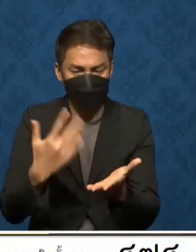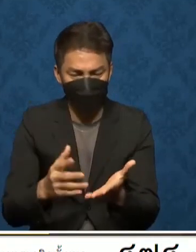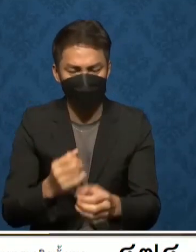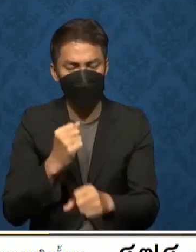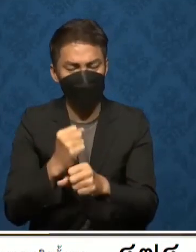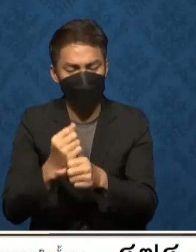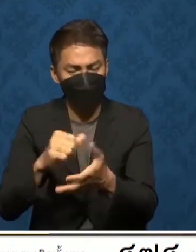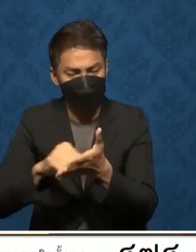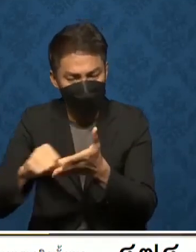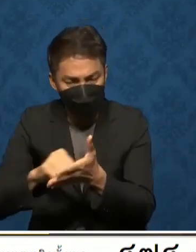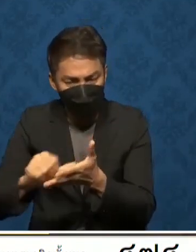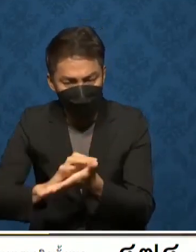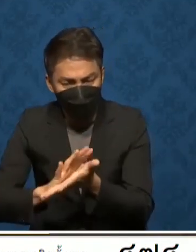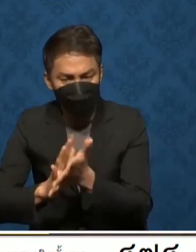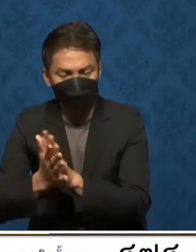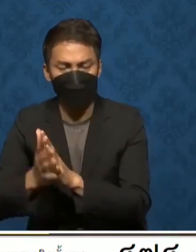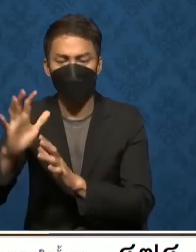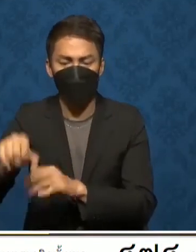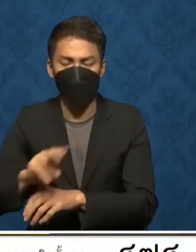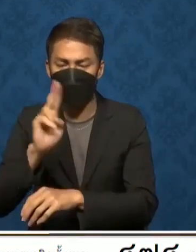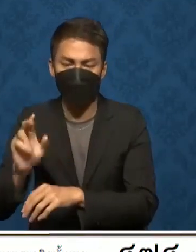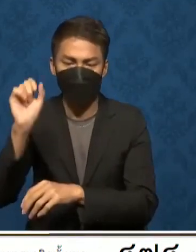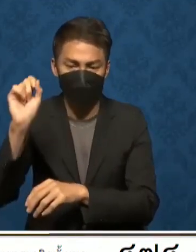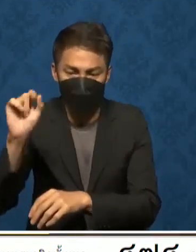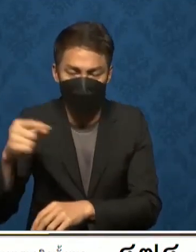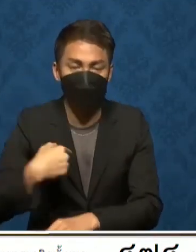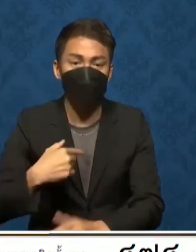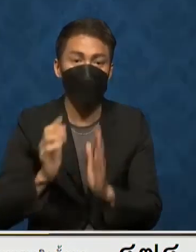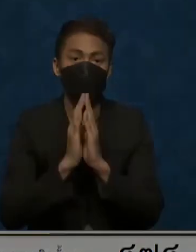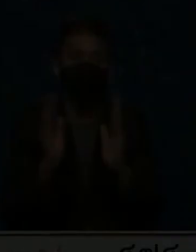ฎหมายฉบับนี้ให้ออกมาใช้โดยเร็วนะครับกราบขอบพระคุณครับท่านประธานครับ ขอบพระคุณครับต่อไปเชิญ